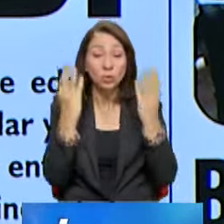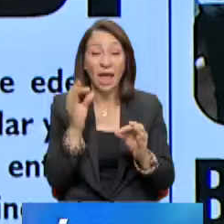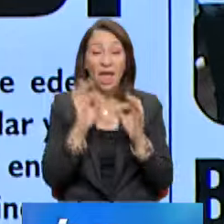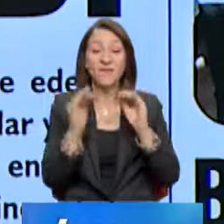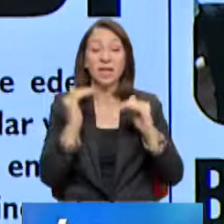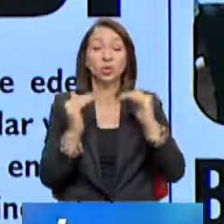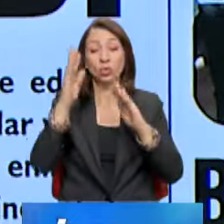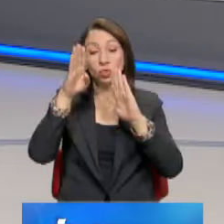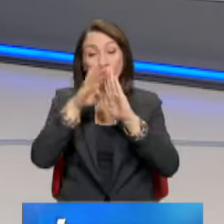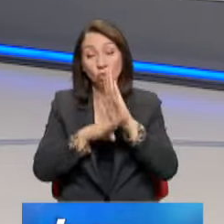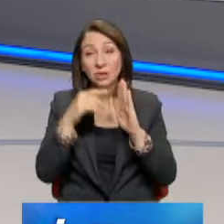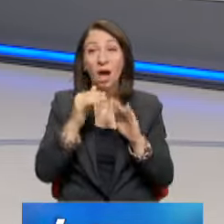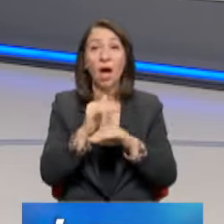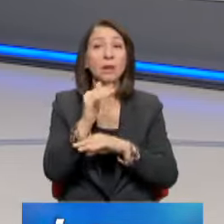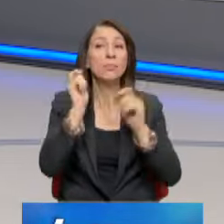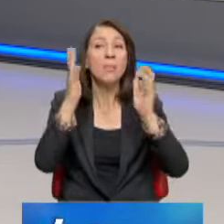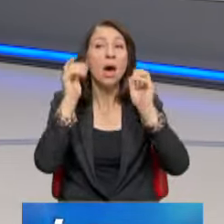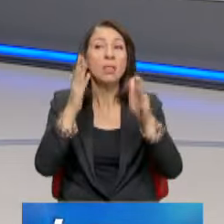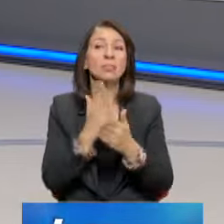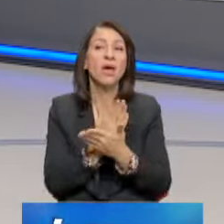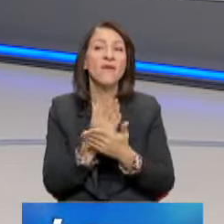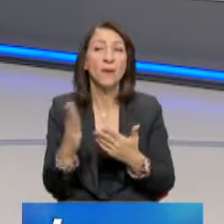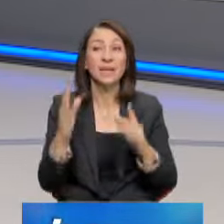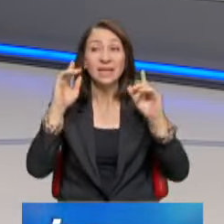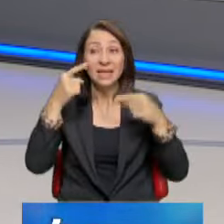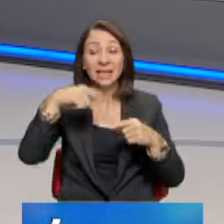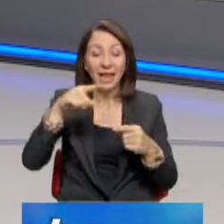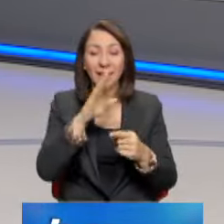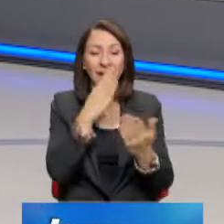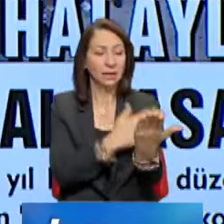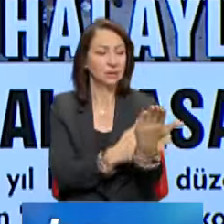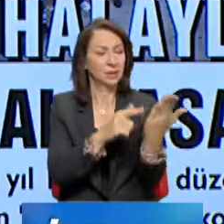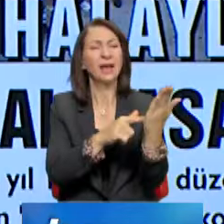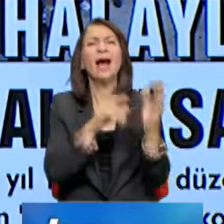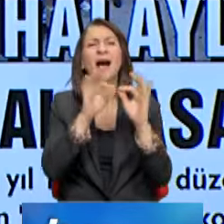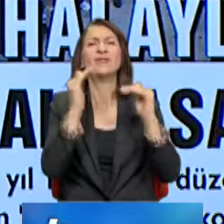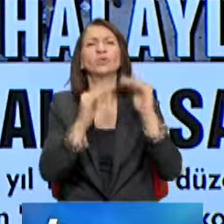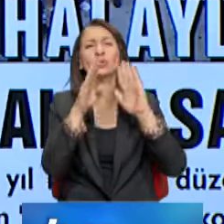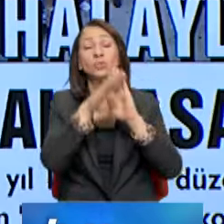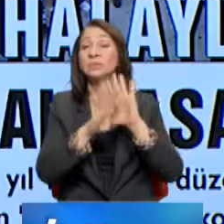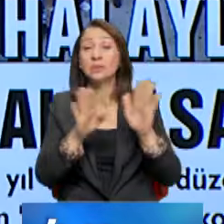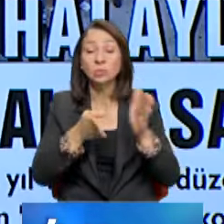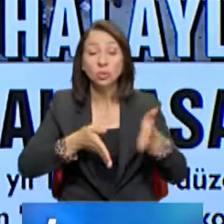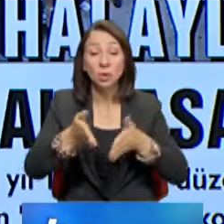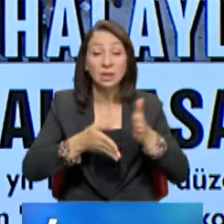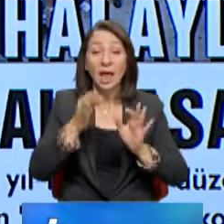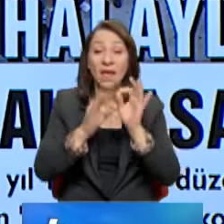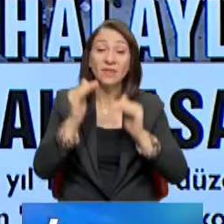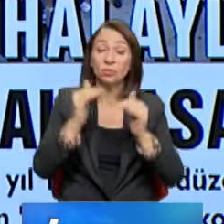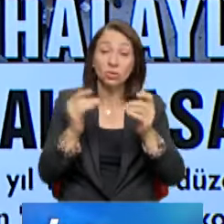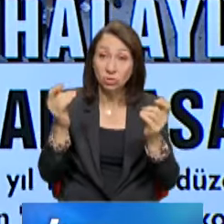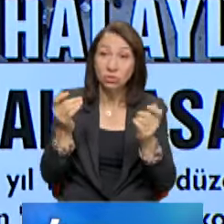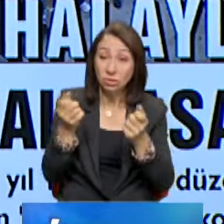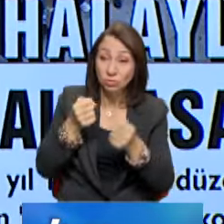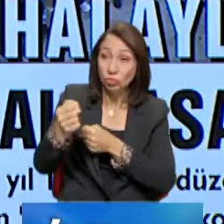enflasyon düşüyor dense de hayat pahalılığı devam ediyor. Yetkililer kağıt üzerinde enflasyonu düşürmek yerine sokaktaki enflasyonu düşürmek için